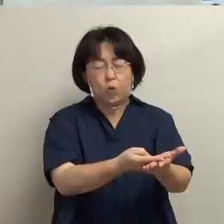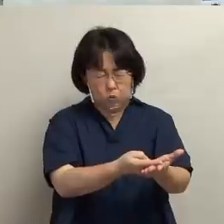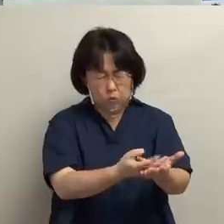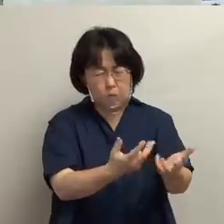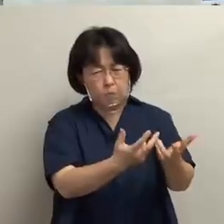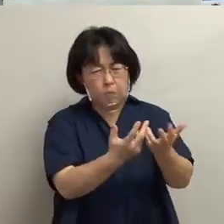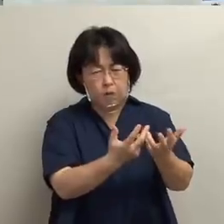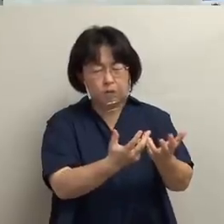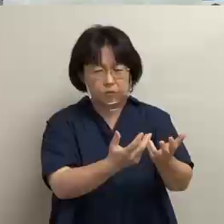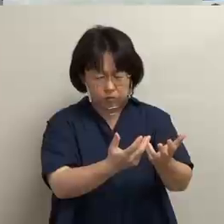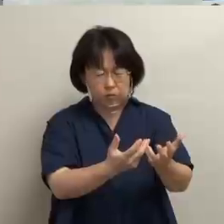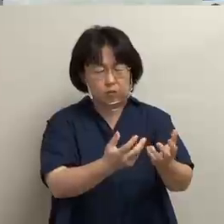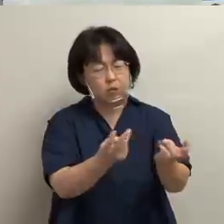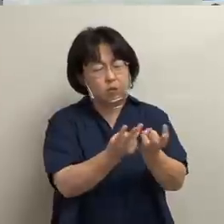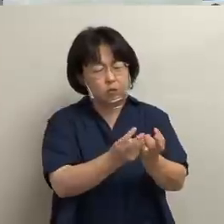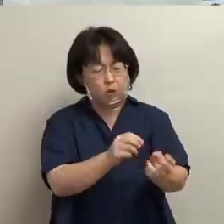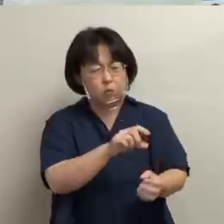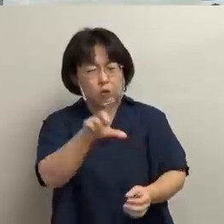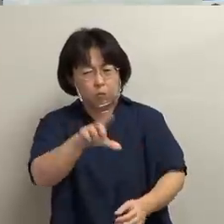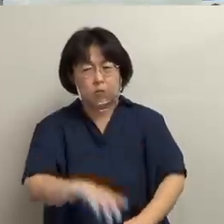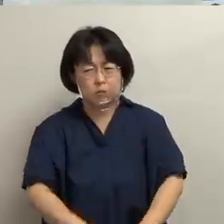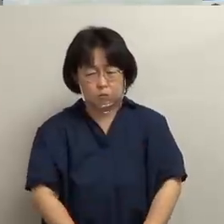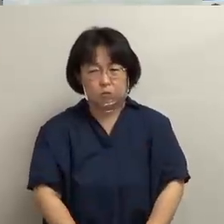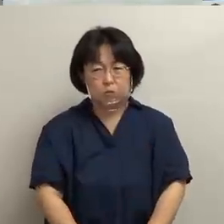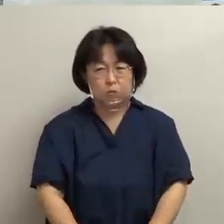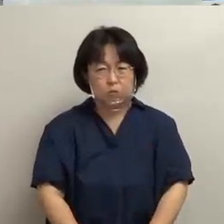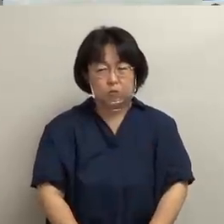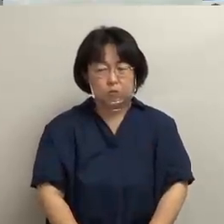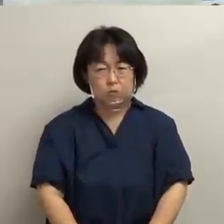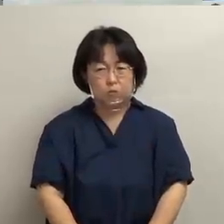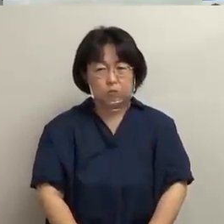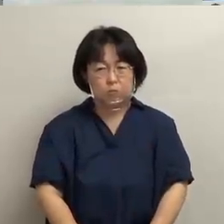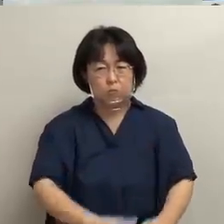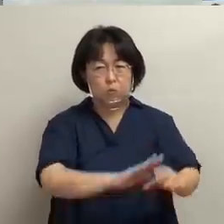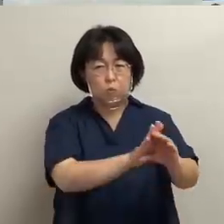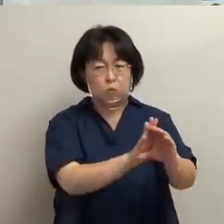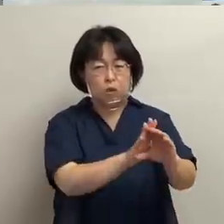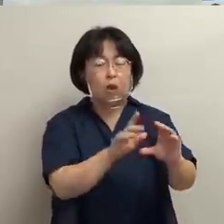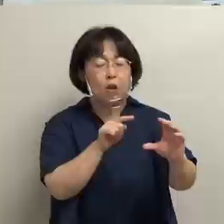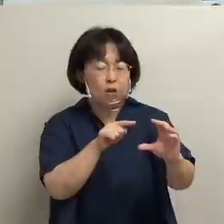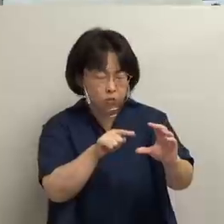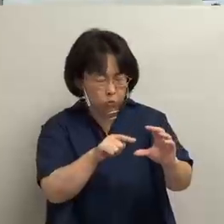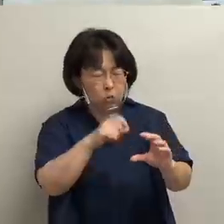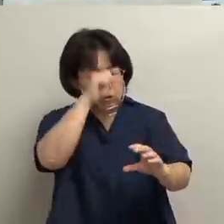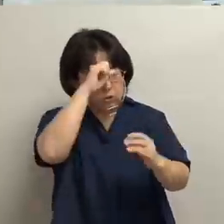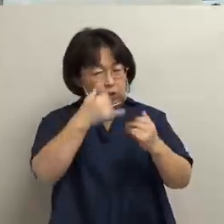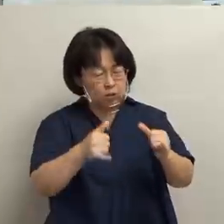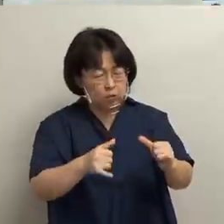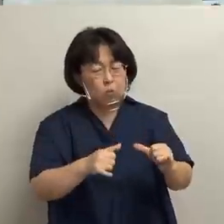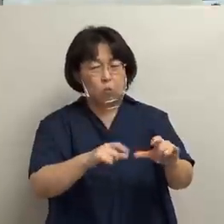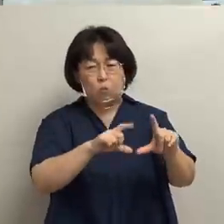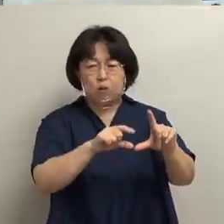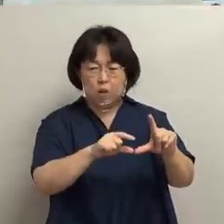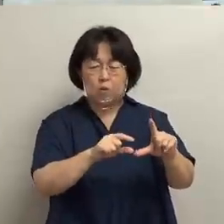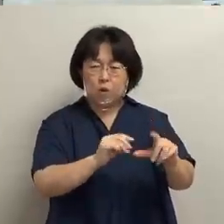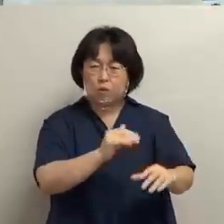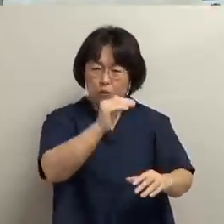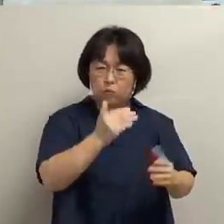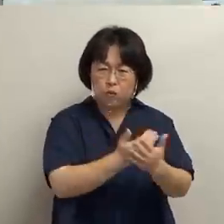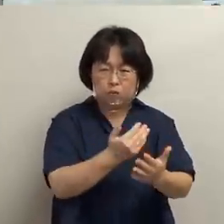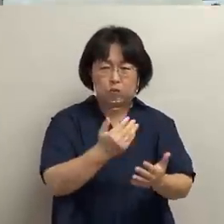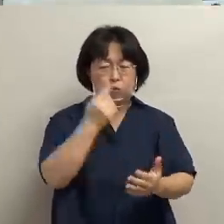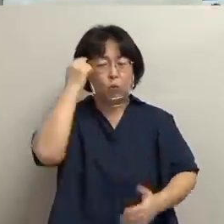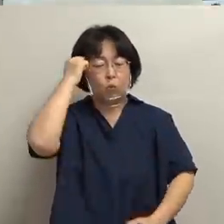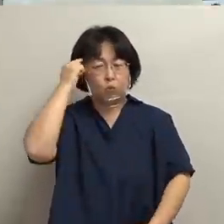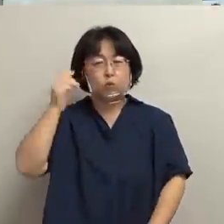署に占めるあのこの南渓コロナ患者向けの描写の割合っていうのはカナリアの確保してきたと思うんですがさらにもう一段